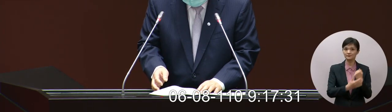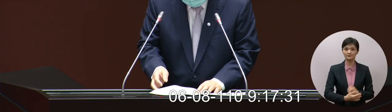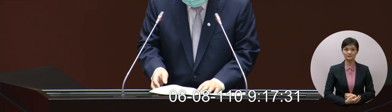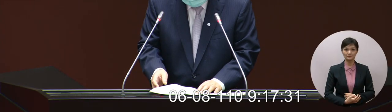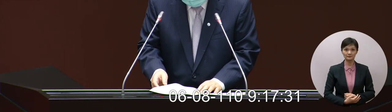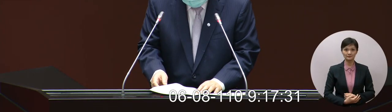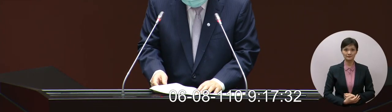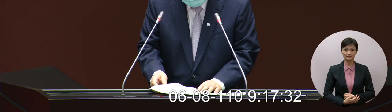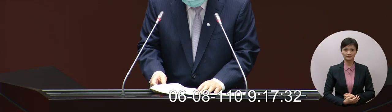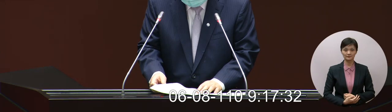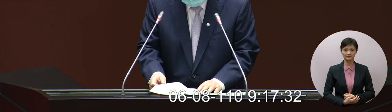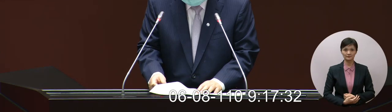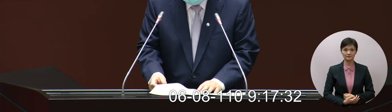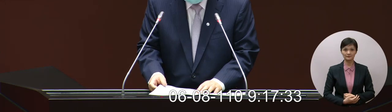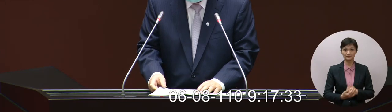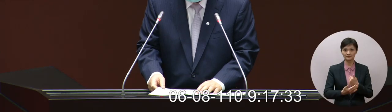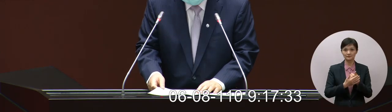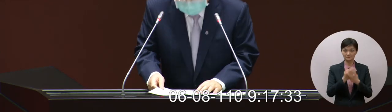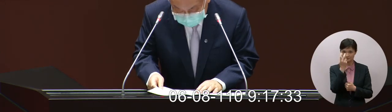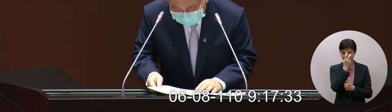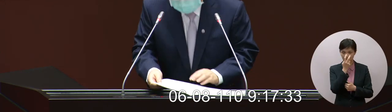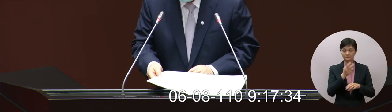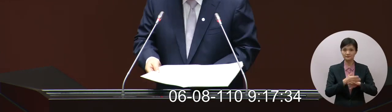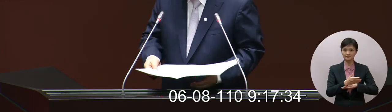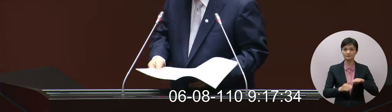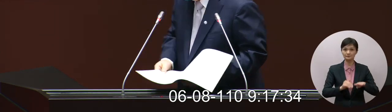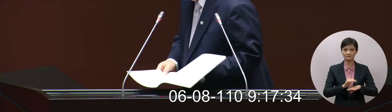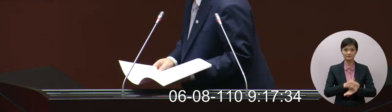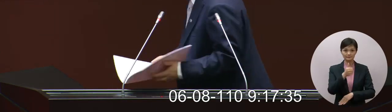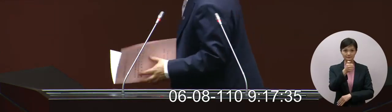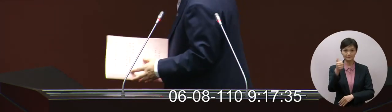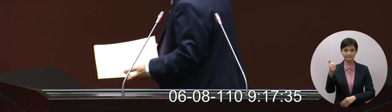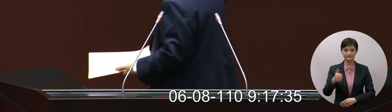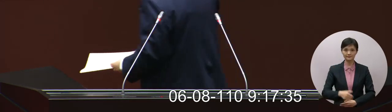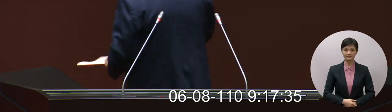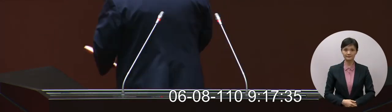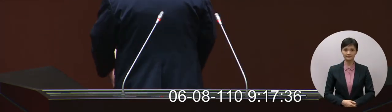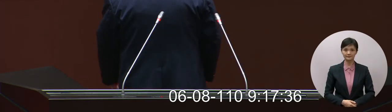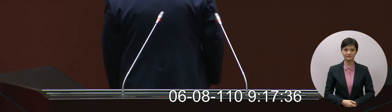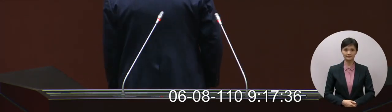持完成审议。谢谢。